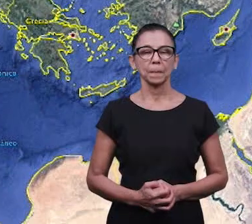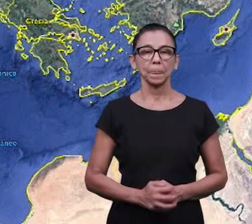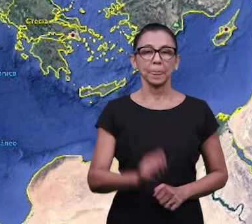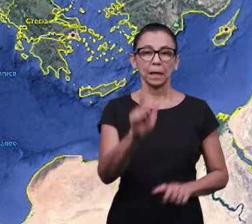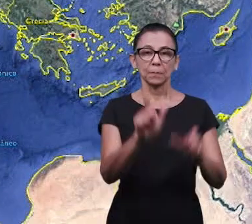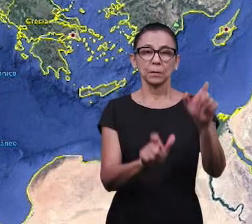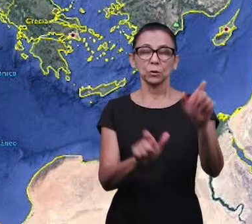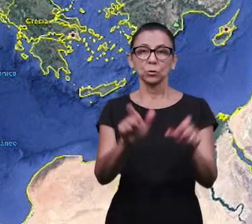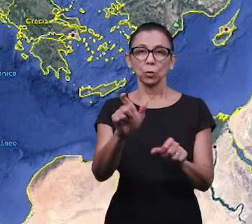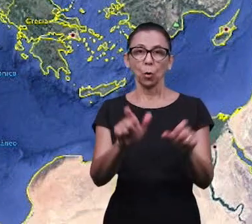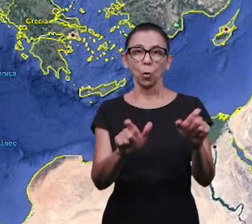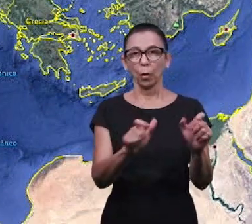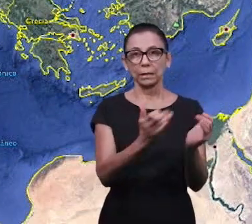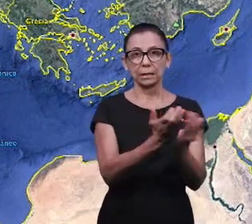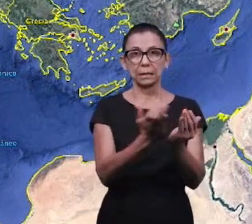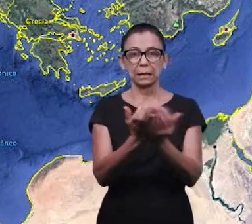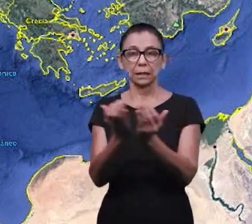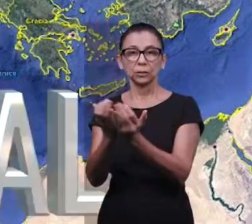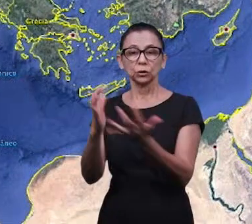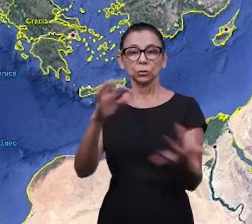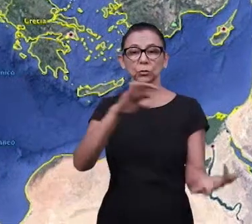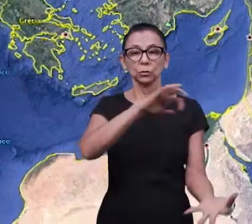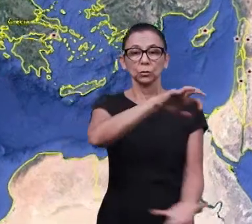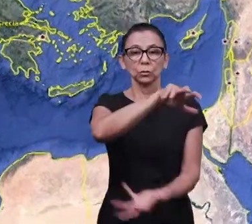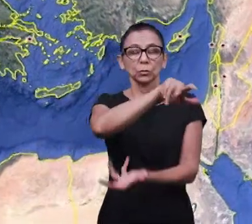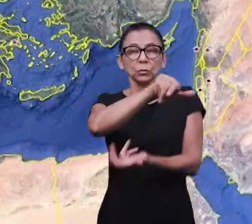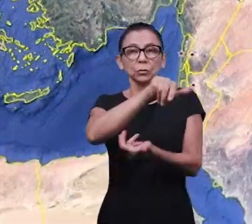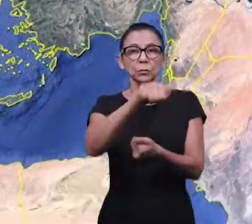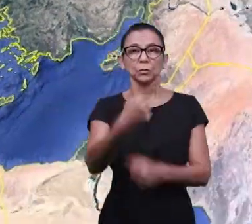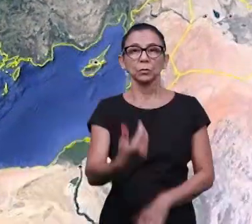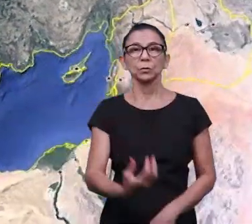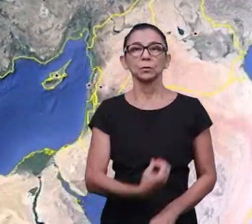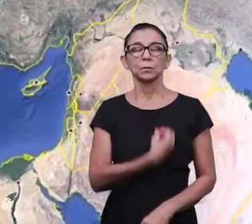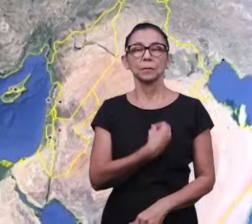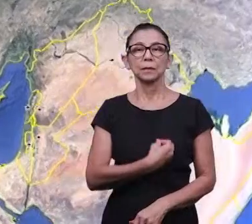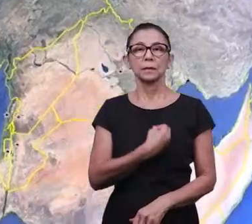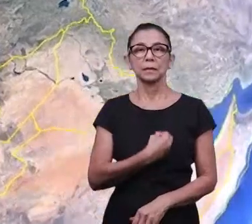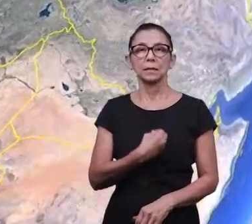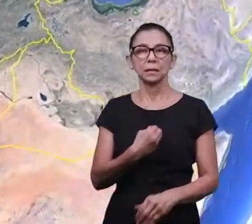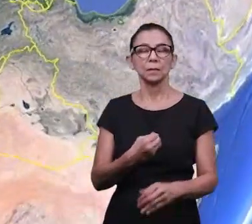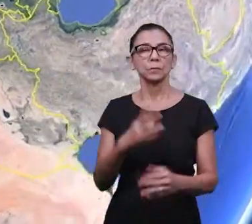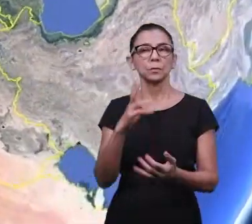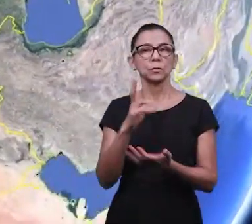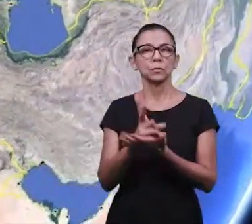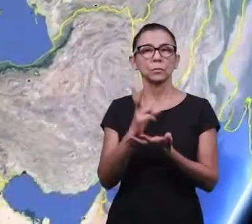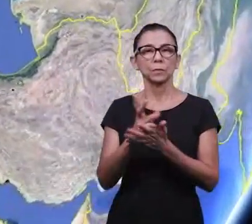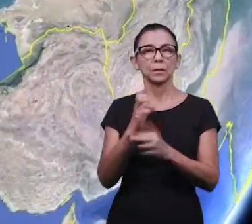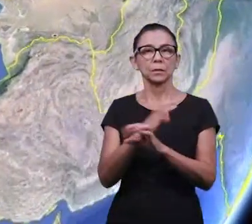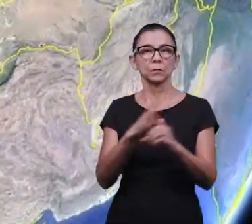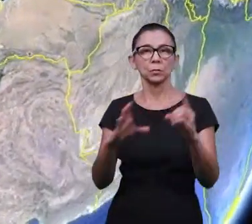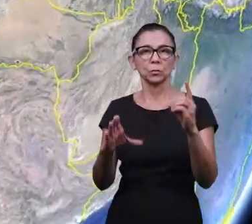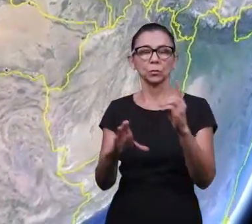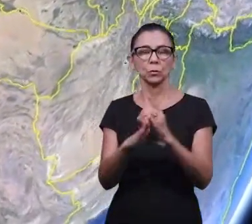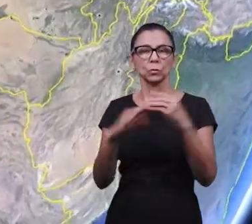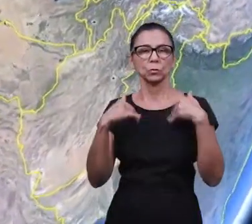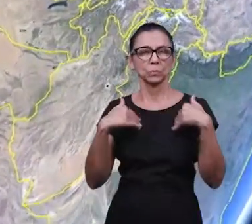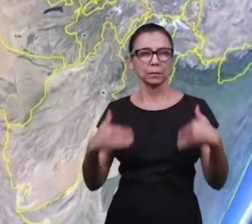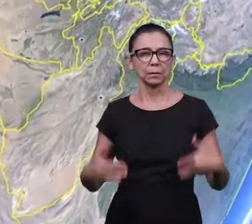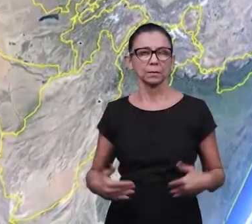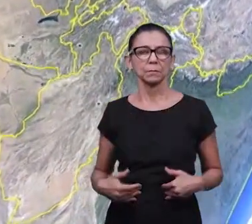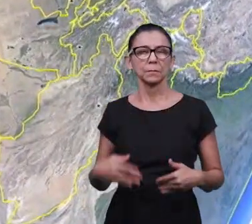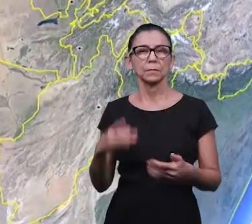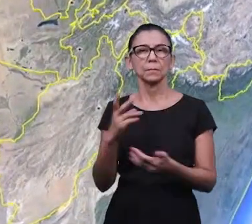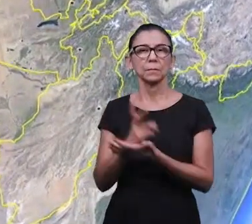Des frères et sœurs de toutes les parties du monde participent au même culte, ensemble, dans un même corps, dans un